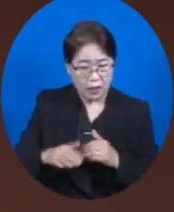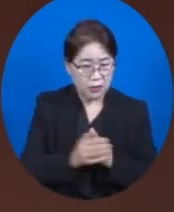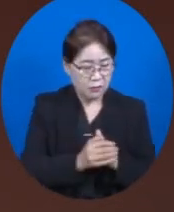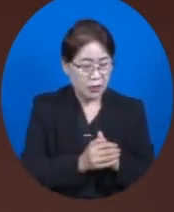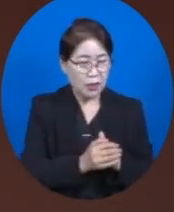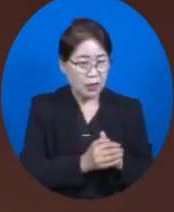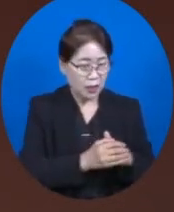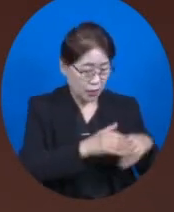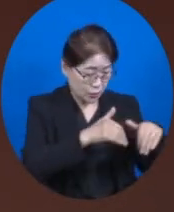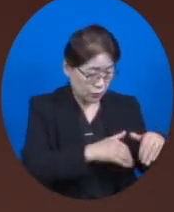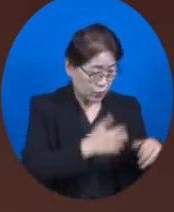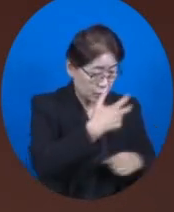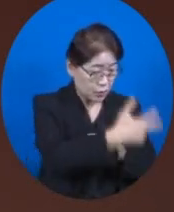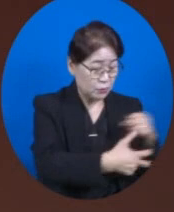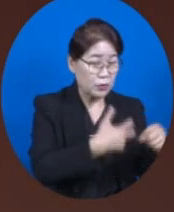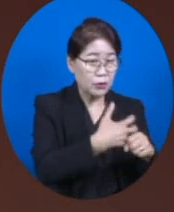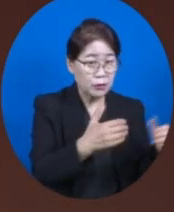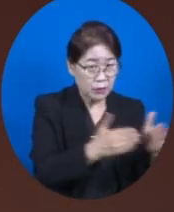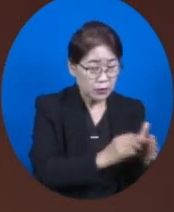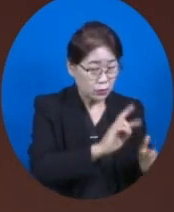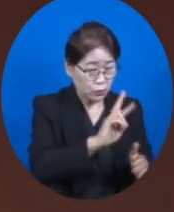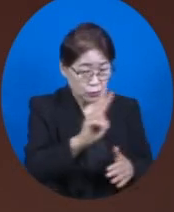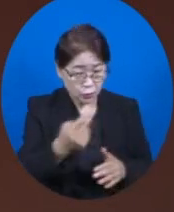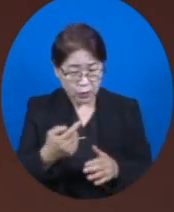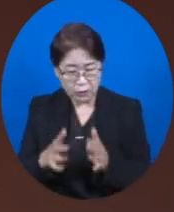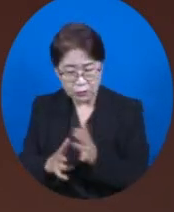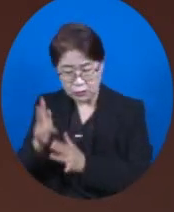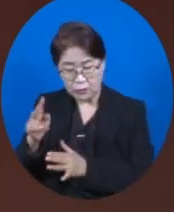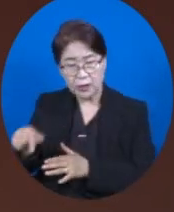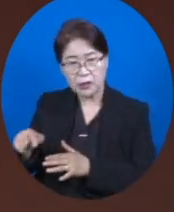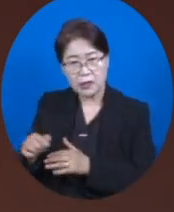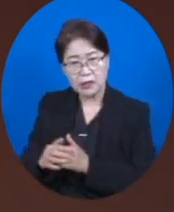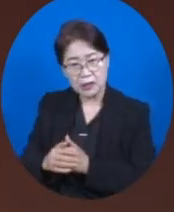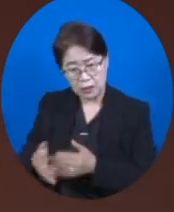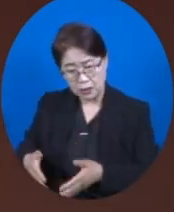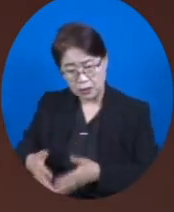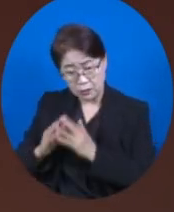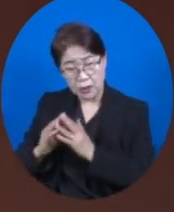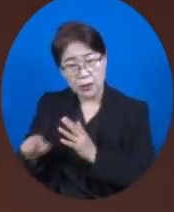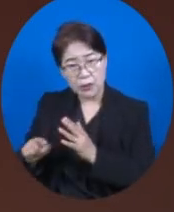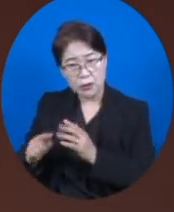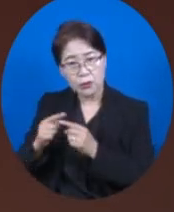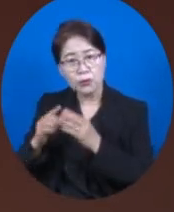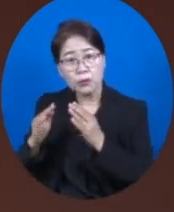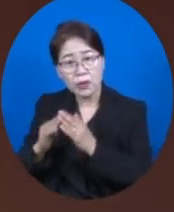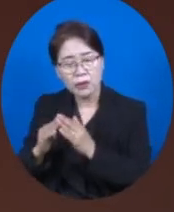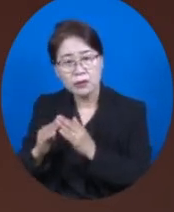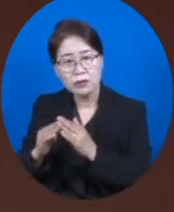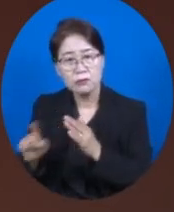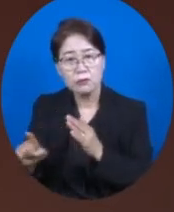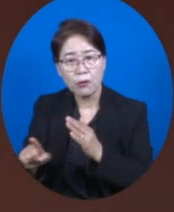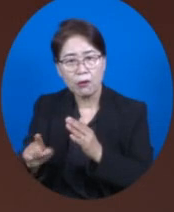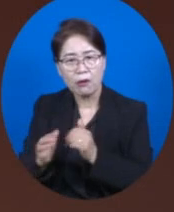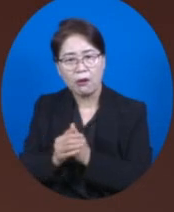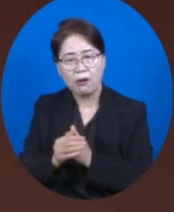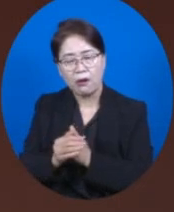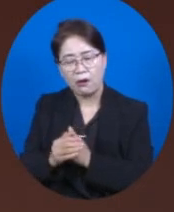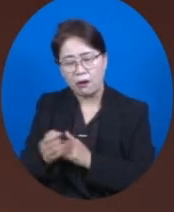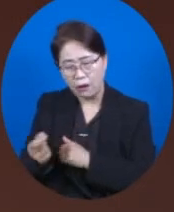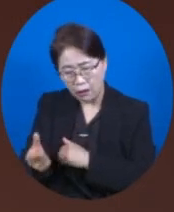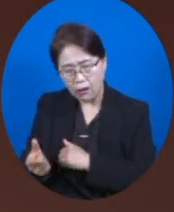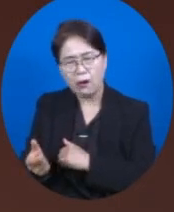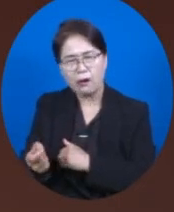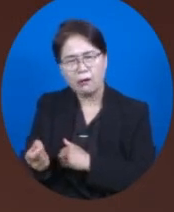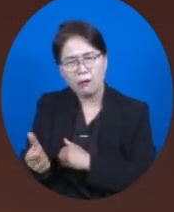마치고 예루살렘으로 돌아온 이들이 지으려고 하는 스룹바벨의 성전은 너무 적을뿐만